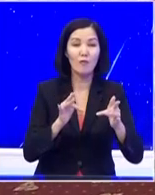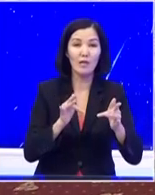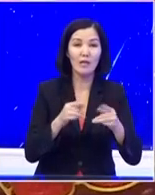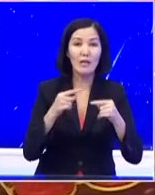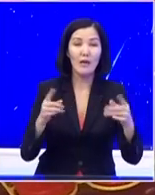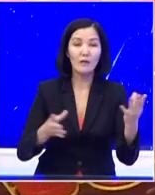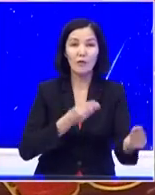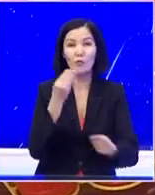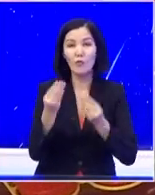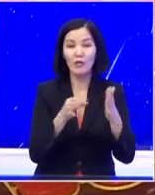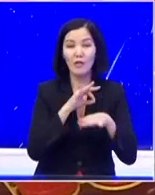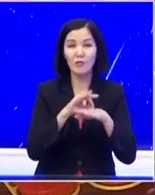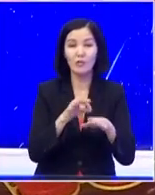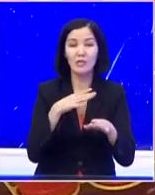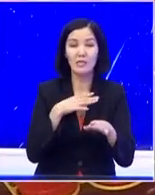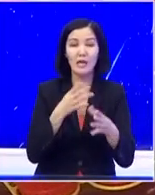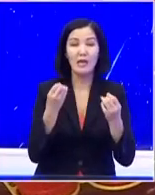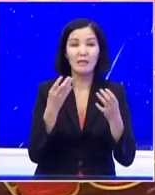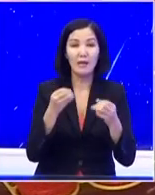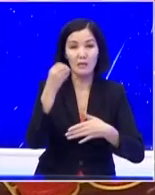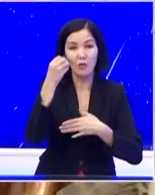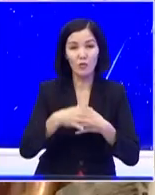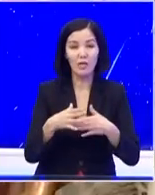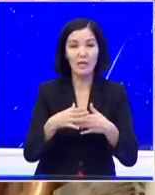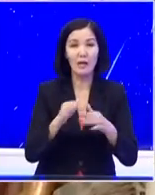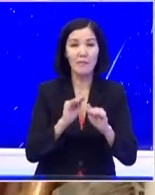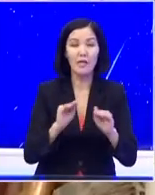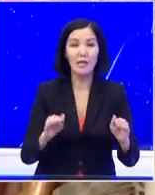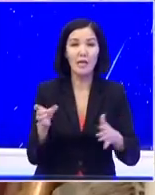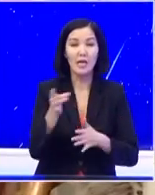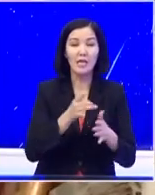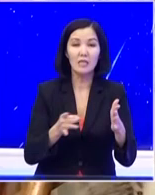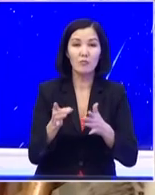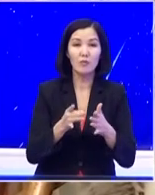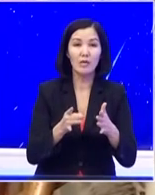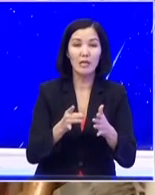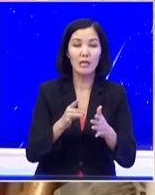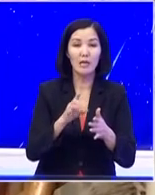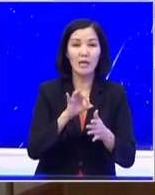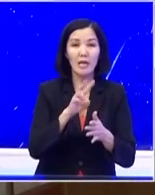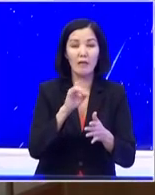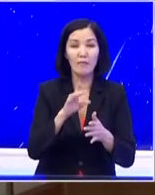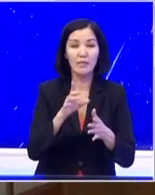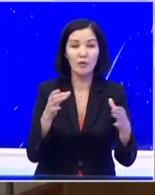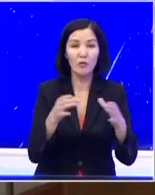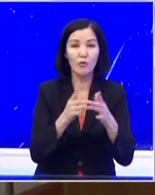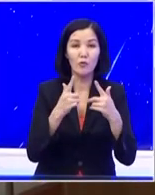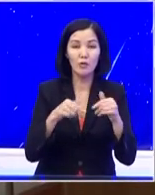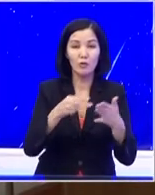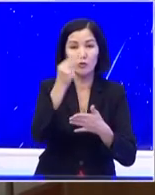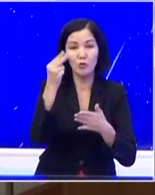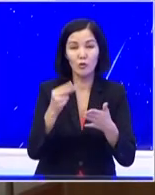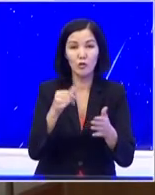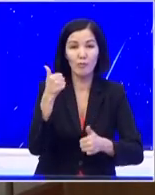түрлі ойындар ұйымдастырды. Бұдан бөлек орталық тәрбиеленушілері республикалық елбасы қоры ұйымдастырған суретшілер байқауына